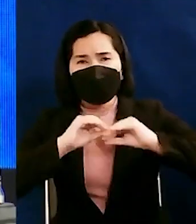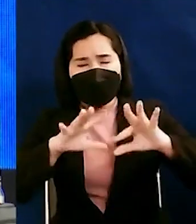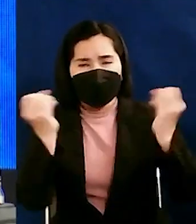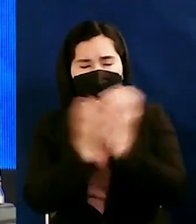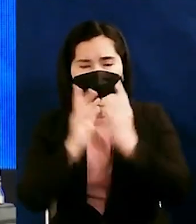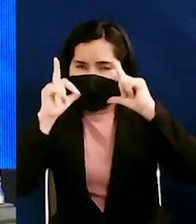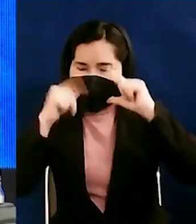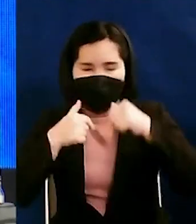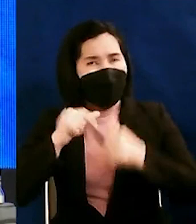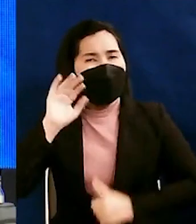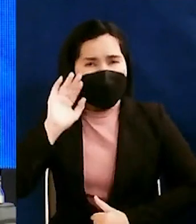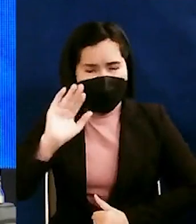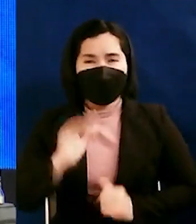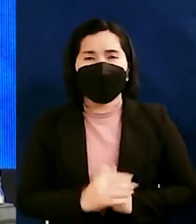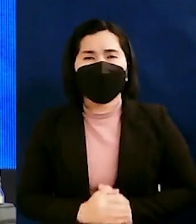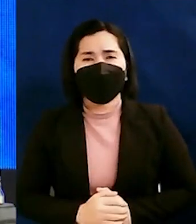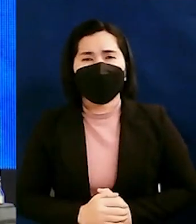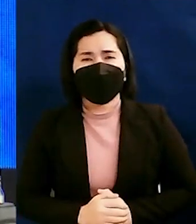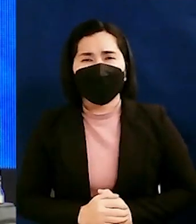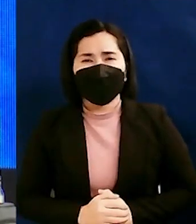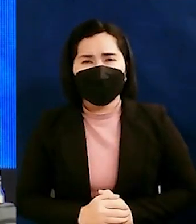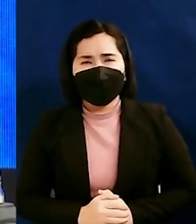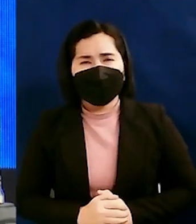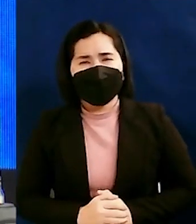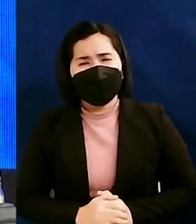ได้นะครับเว้นแต่ว่าการเปิดเผยนั้นเป็นไปตาม